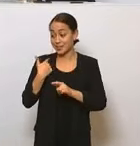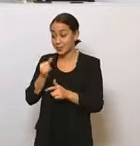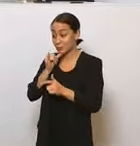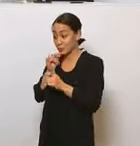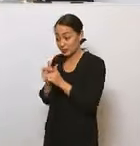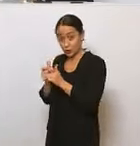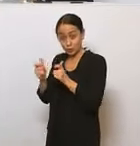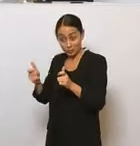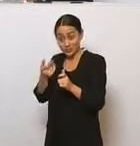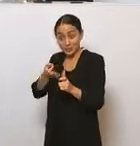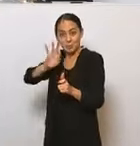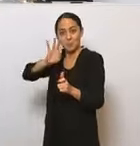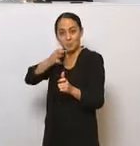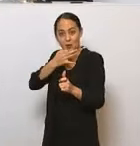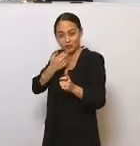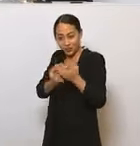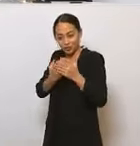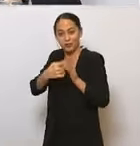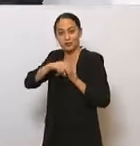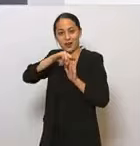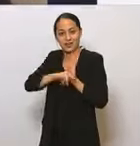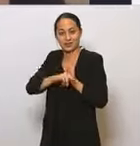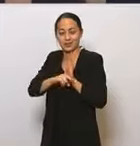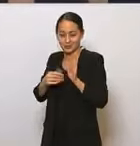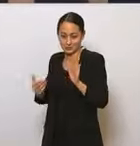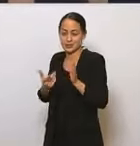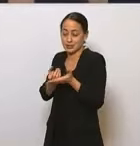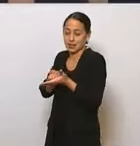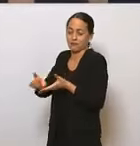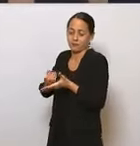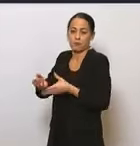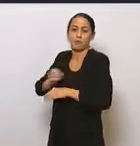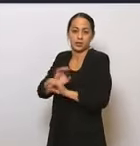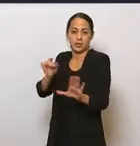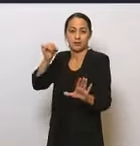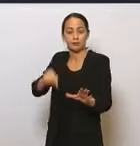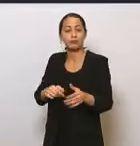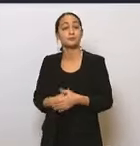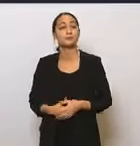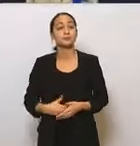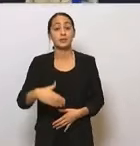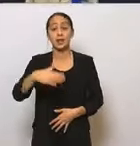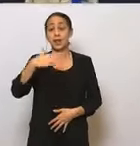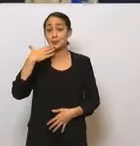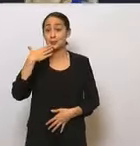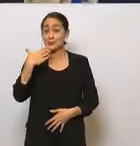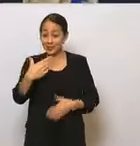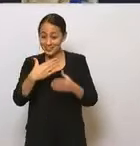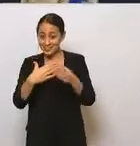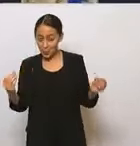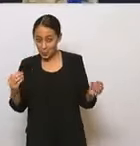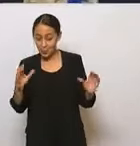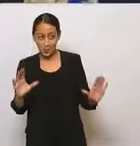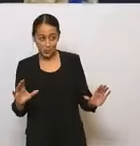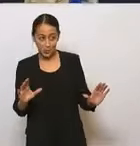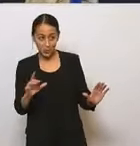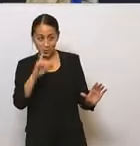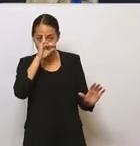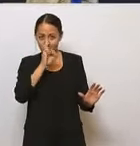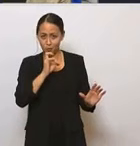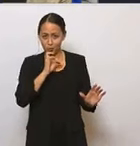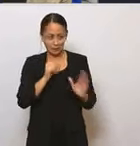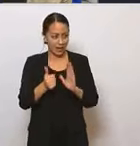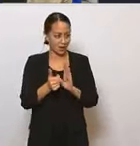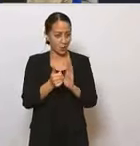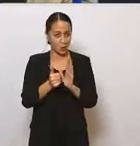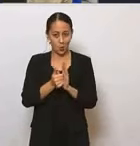qui vont bénéficier de ce règlement. Merci beaucoup. Et je crois que j'ai bien réussi en mon rôle de modérateur.